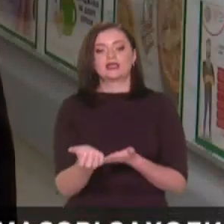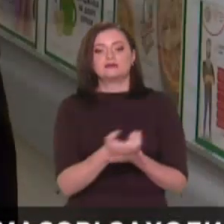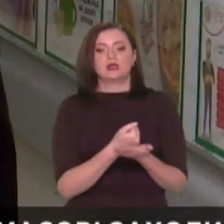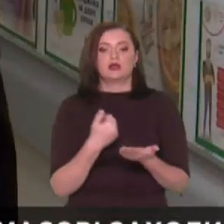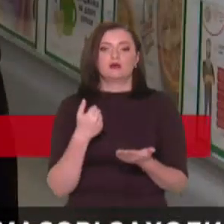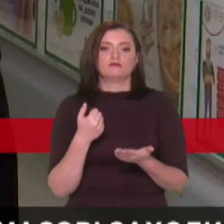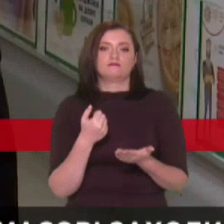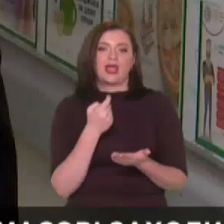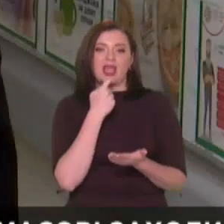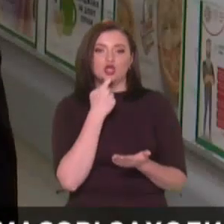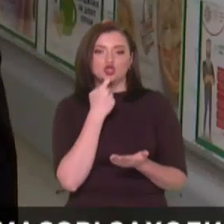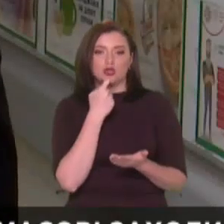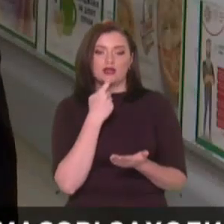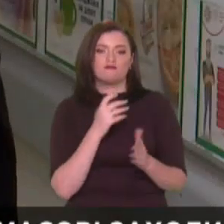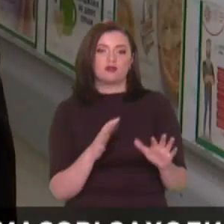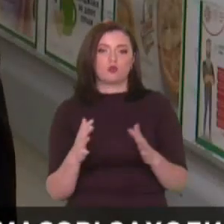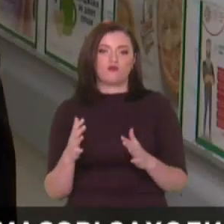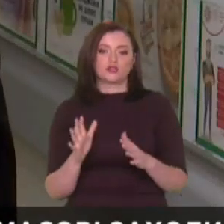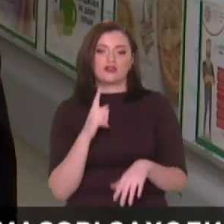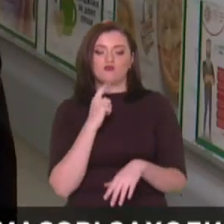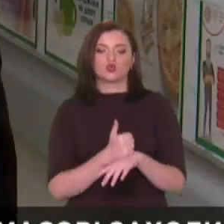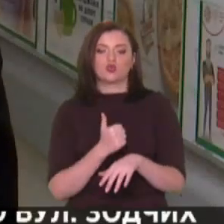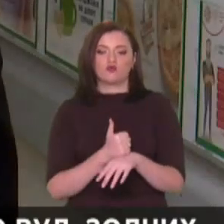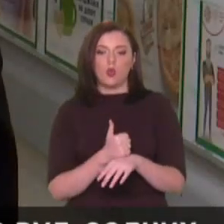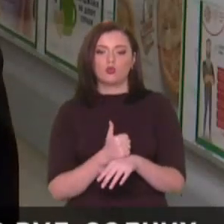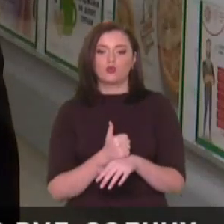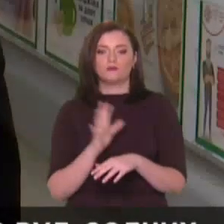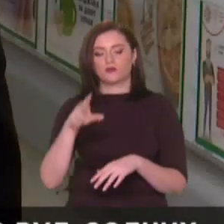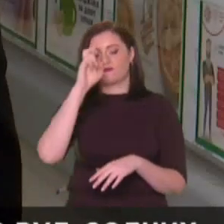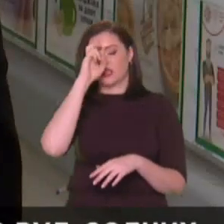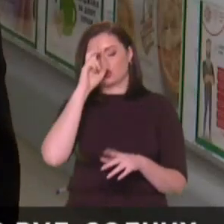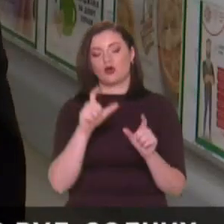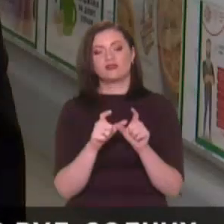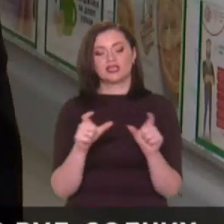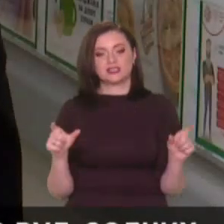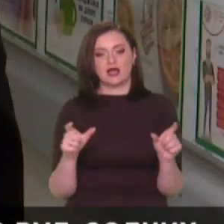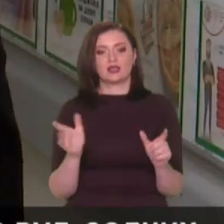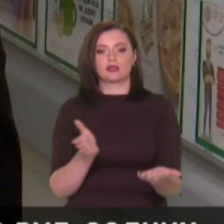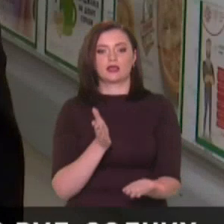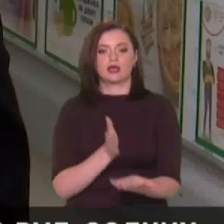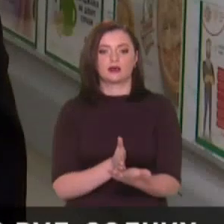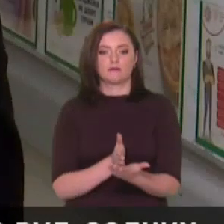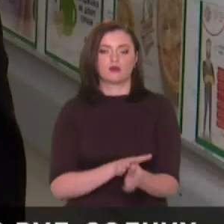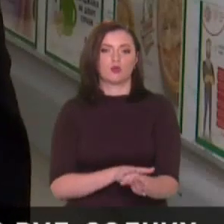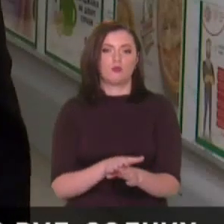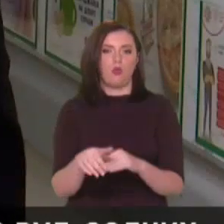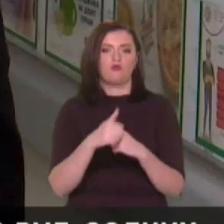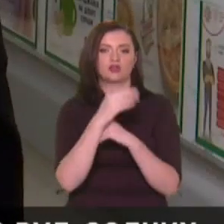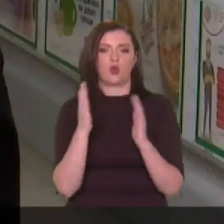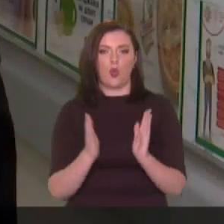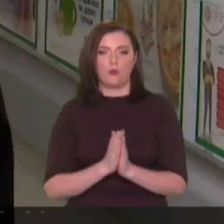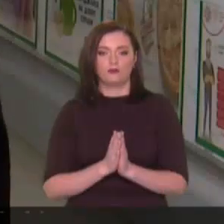припустимо, яєчників, він відбувається в основному все ж таки в державних закладах, які мають повний комплекс,